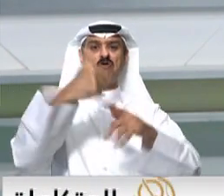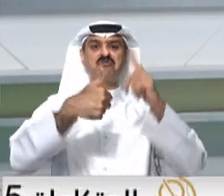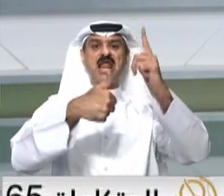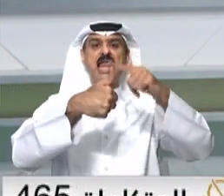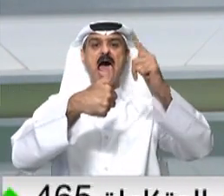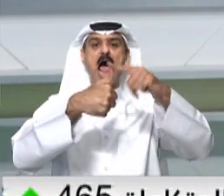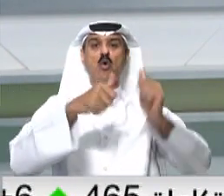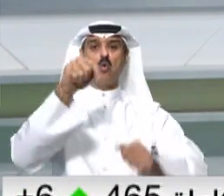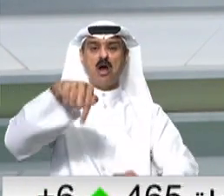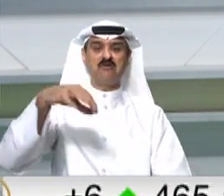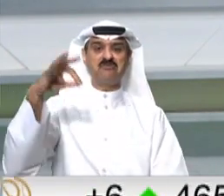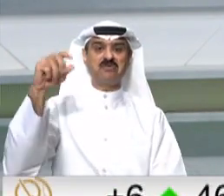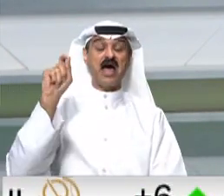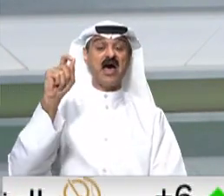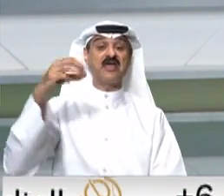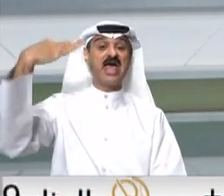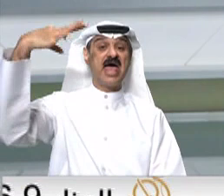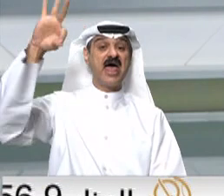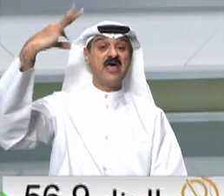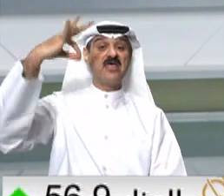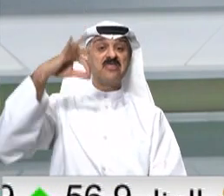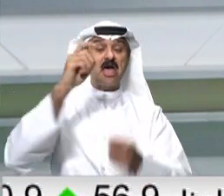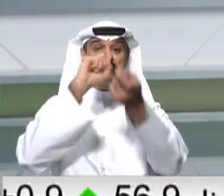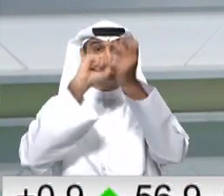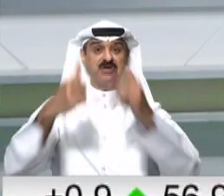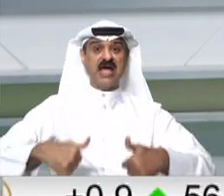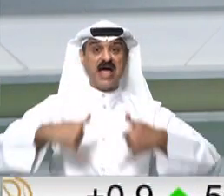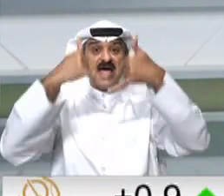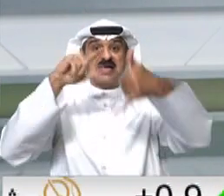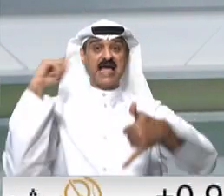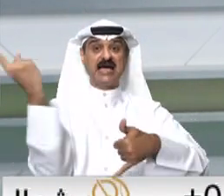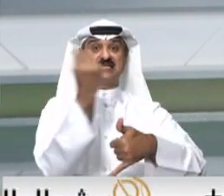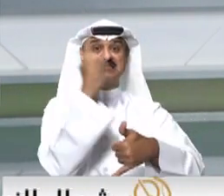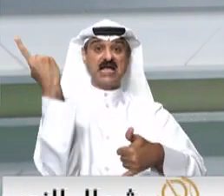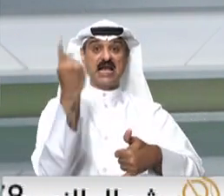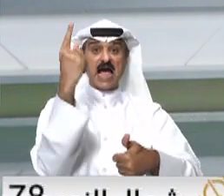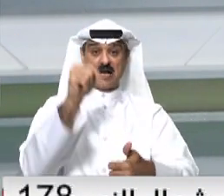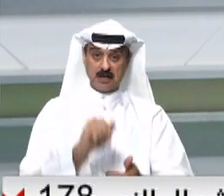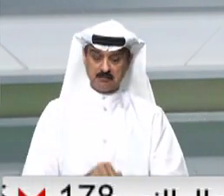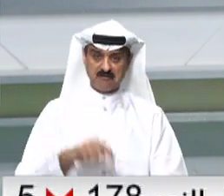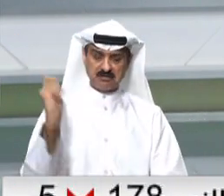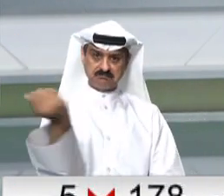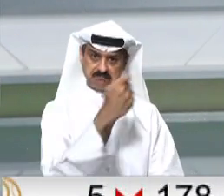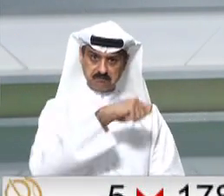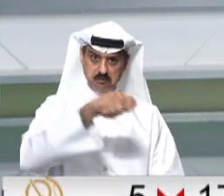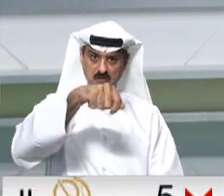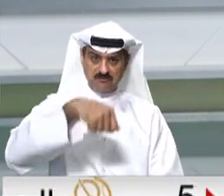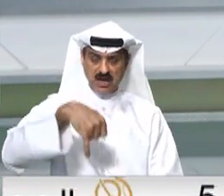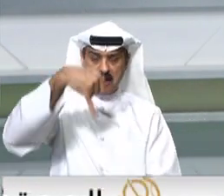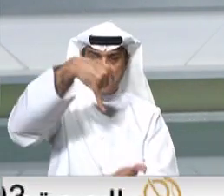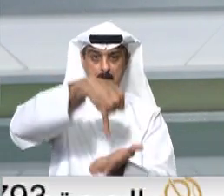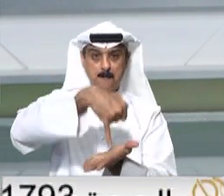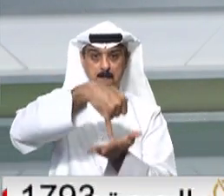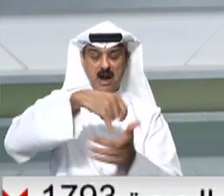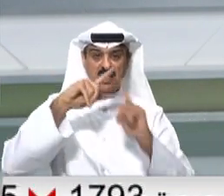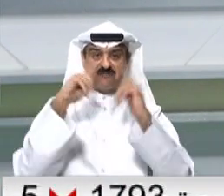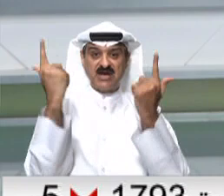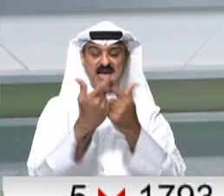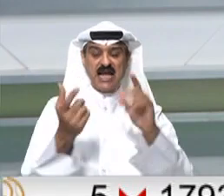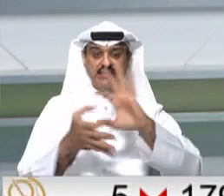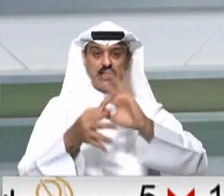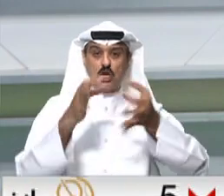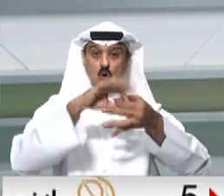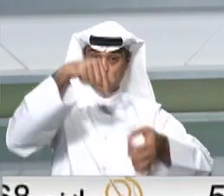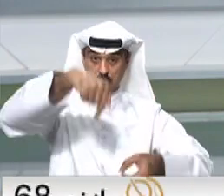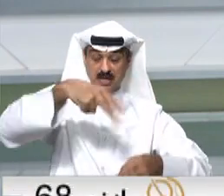الأول كذلك وذهبية بطولة كأس العالم بفئة السافر الستلايت والتي أقيمت في مقر اللجنة الأولمبية